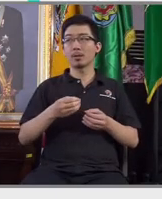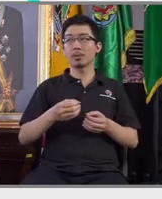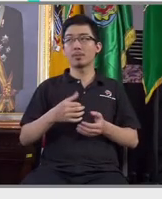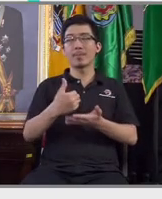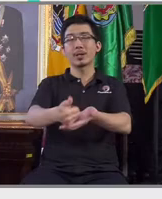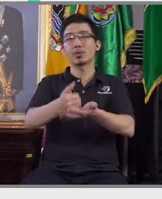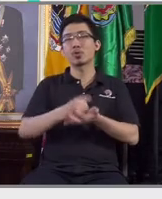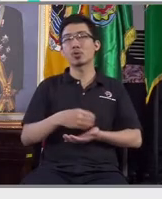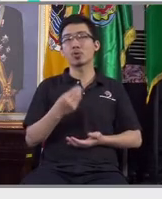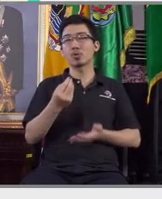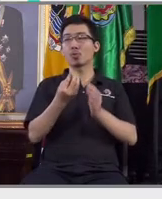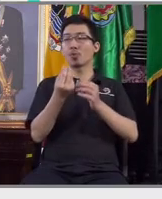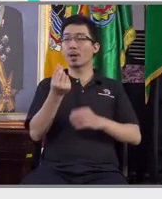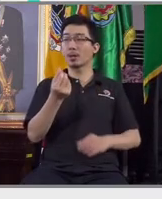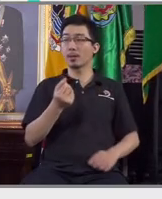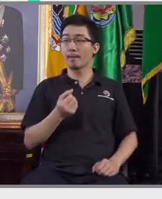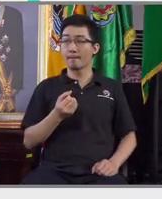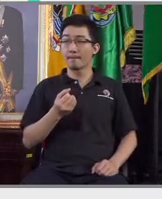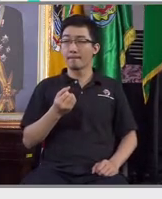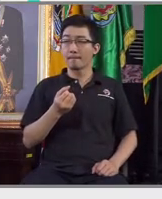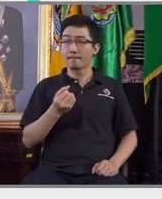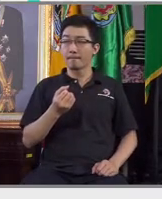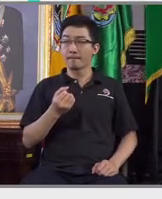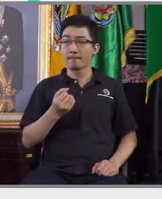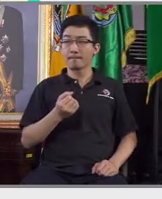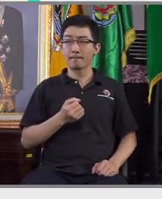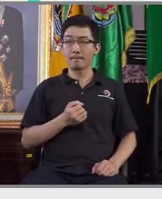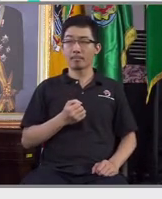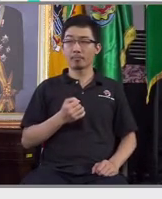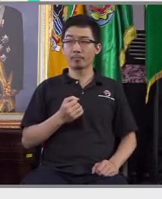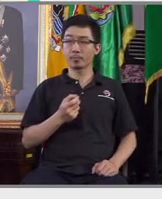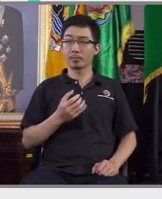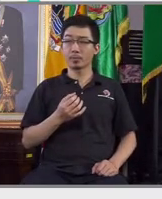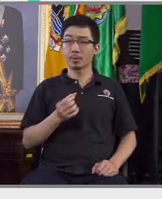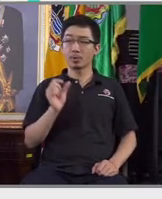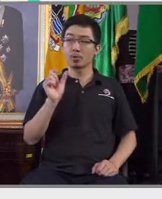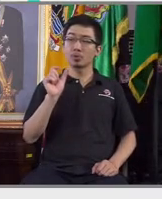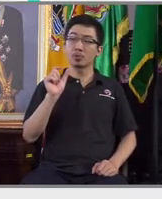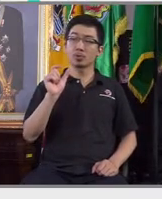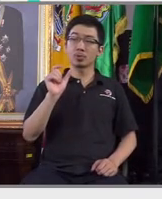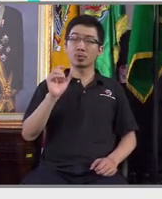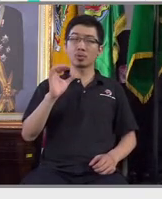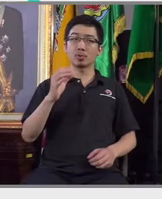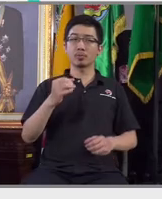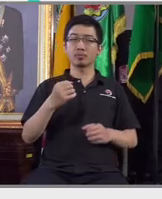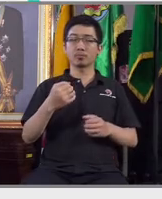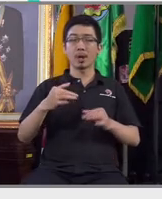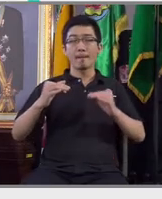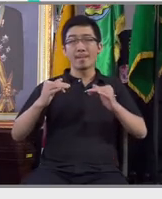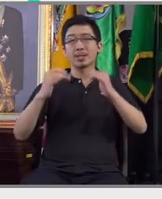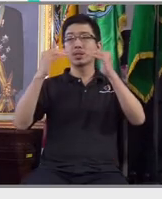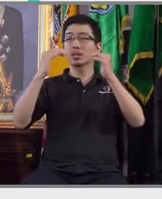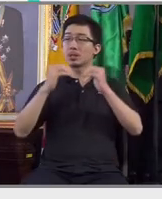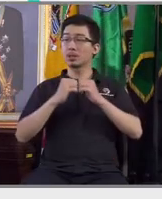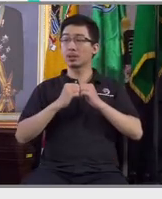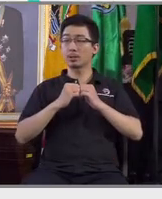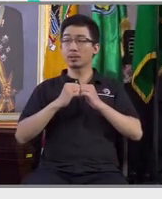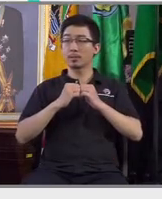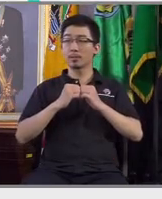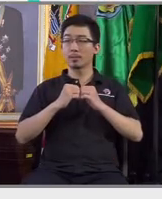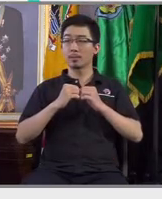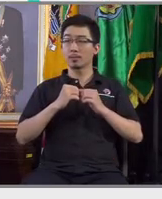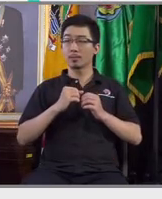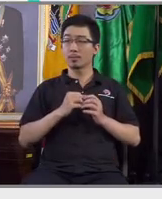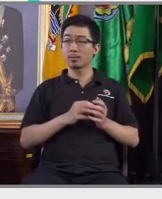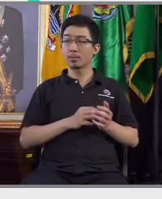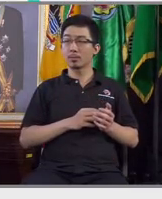lingkungan mengatasi masalah rob, abrasi, banjir, dan kelestarian alam. Kemudian peningkatan konektivitas wilayah